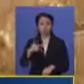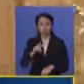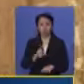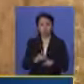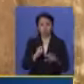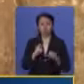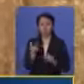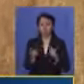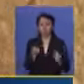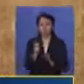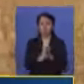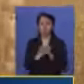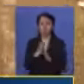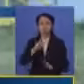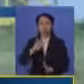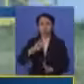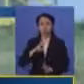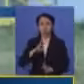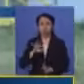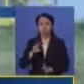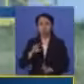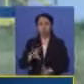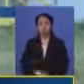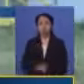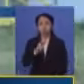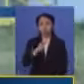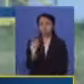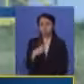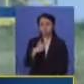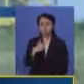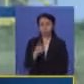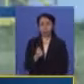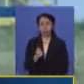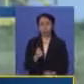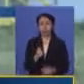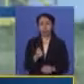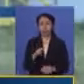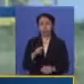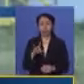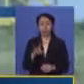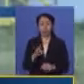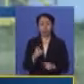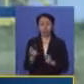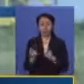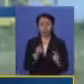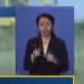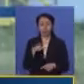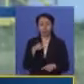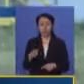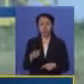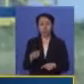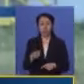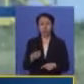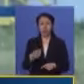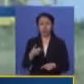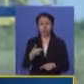Наряду с пшеницей выращивают ячмень и овес. 240 гектар у нас пары. Пшеница засеяна 1000 гектар.